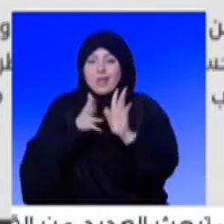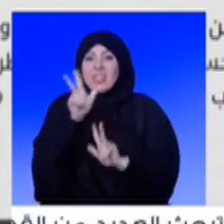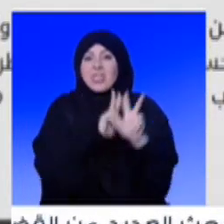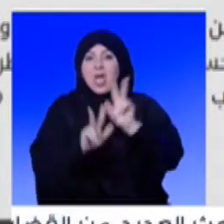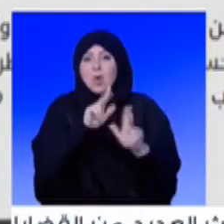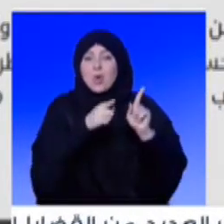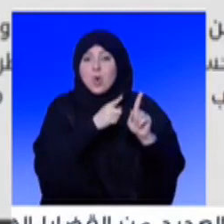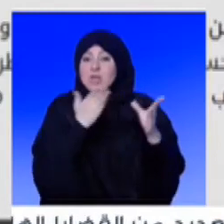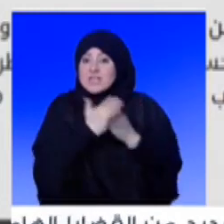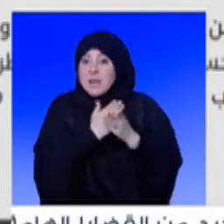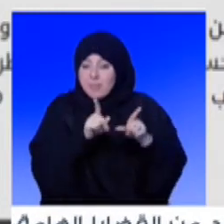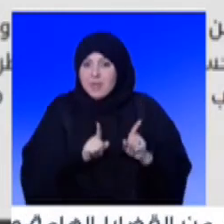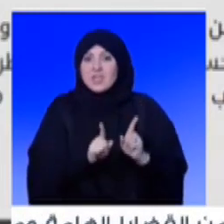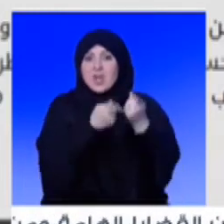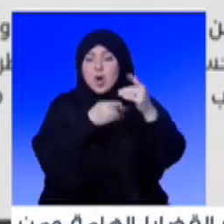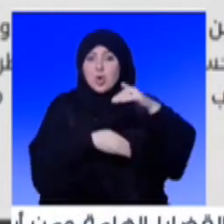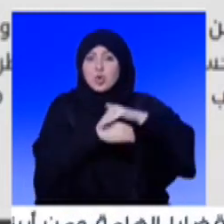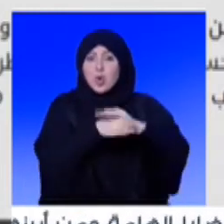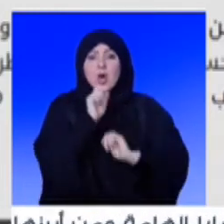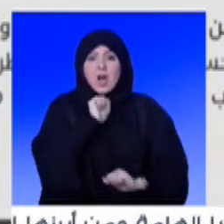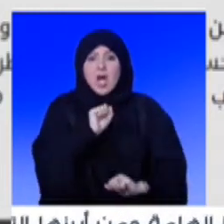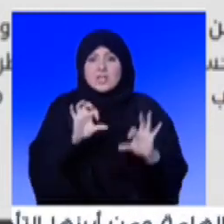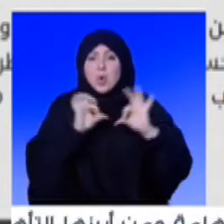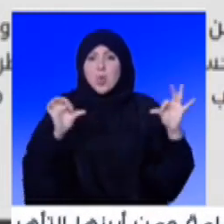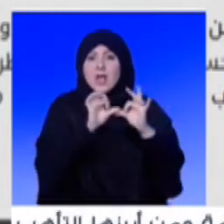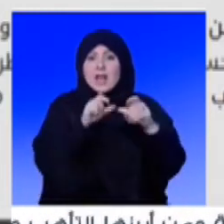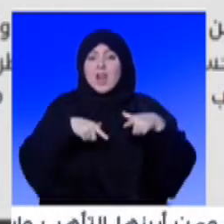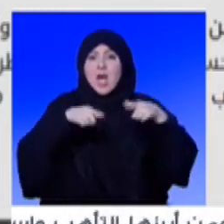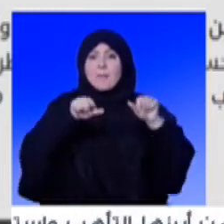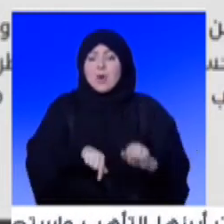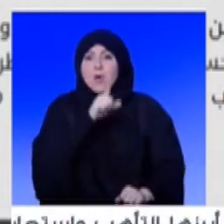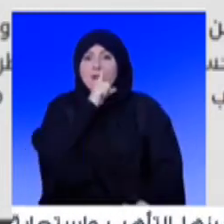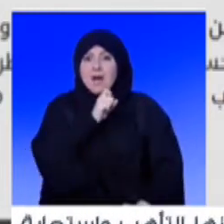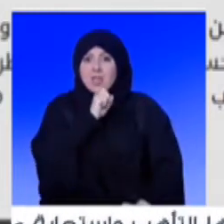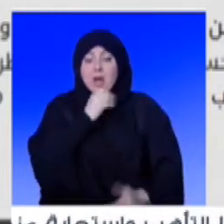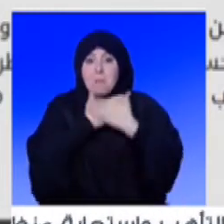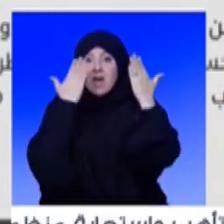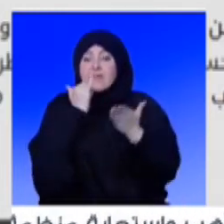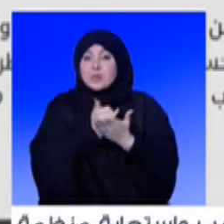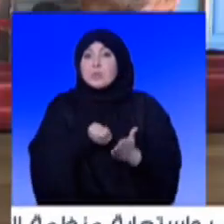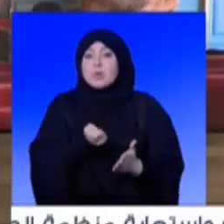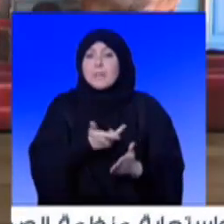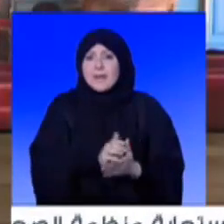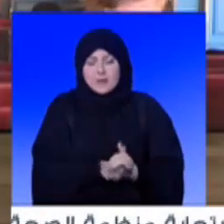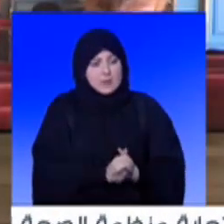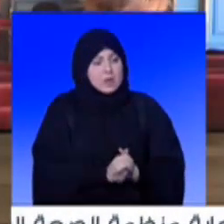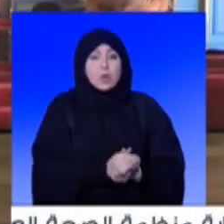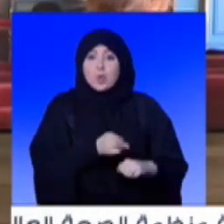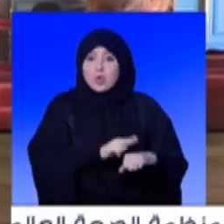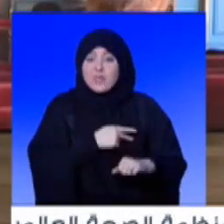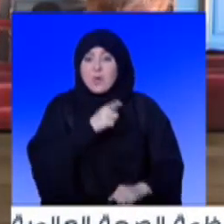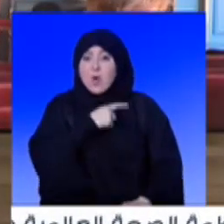وذلك على اثر الاختراق الذي تعرض له حساب وكاله الانباء قطريه من جهه غير معلومه ورغم صدور